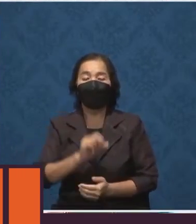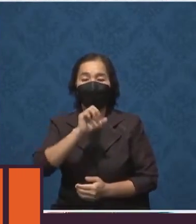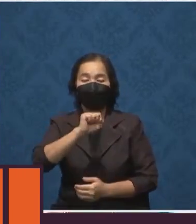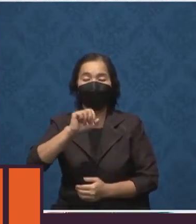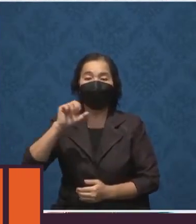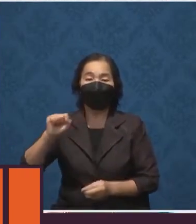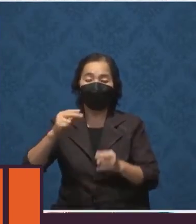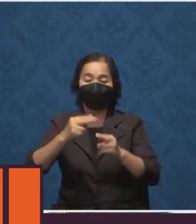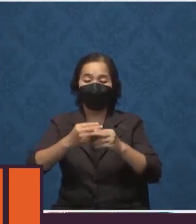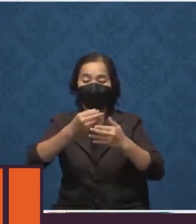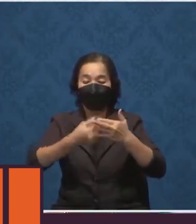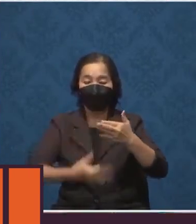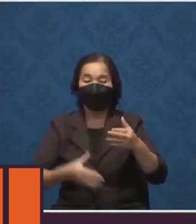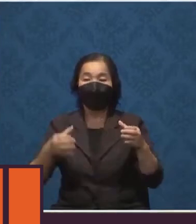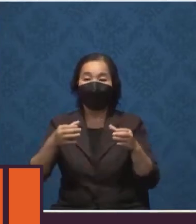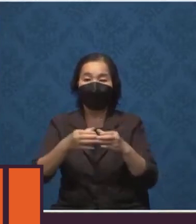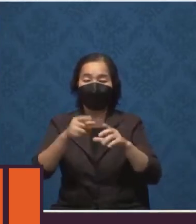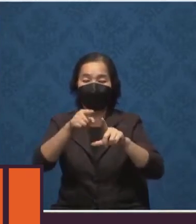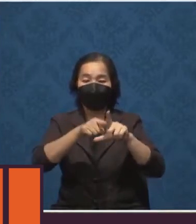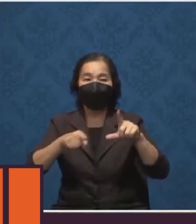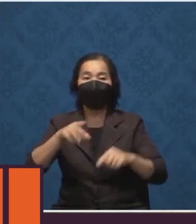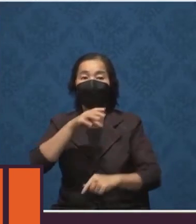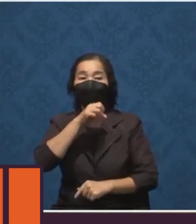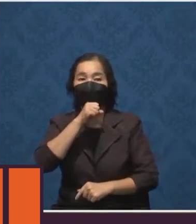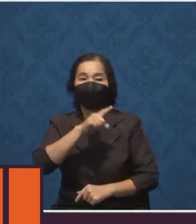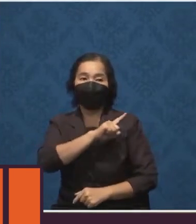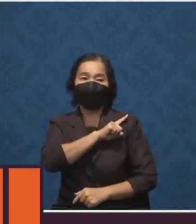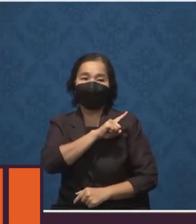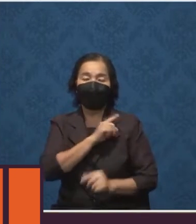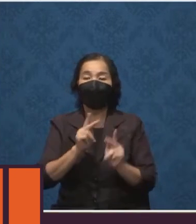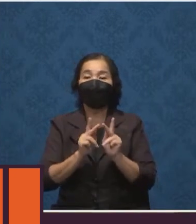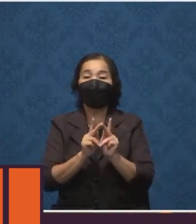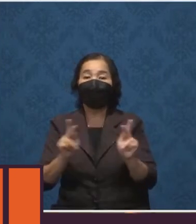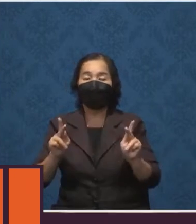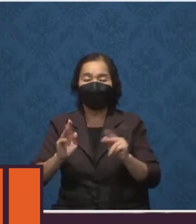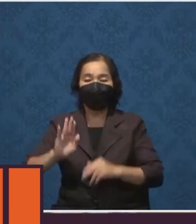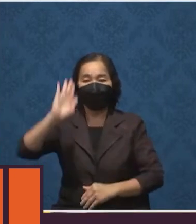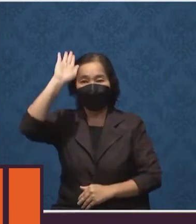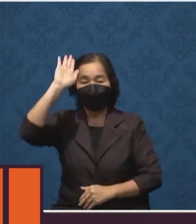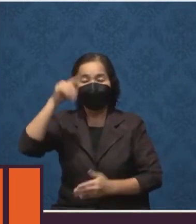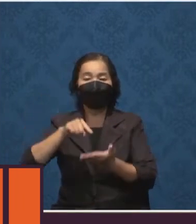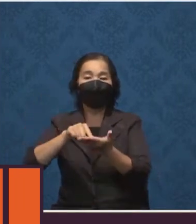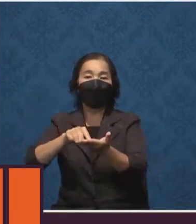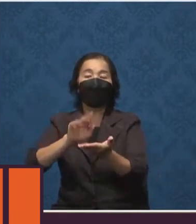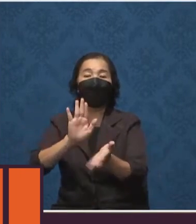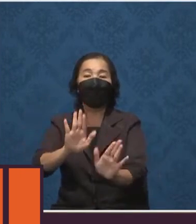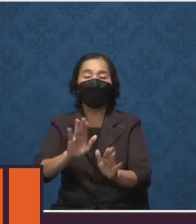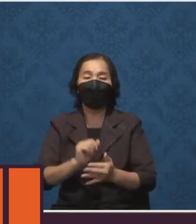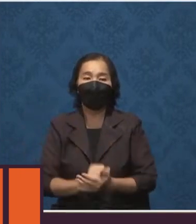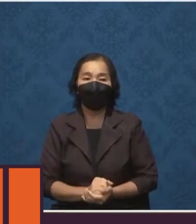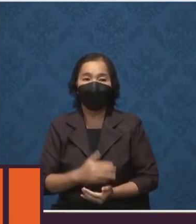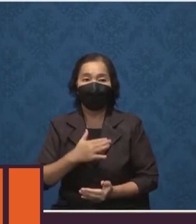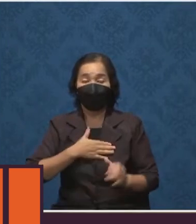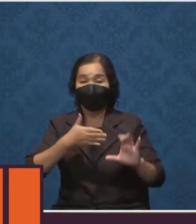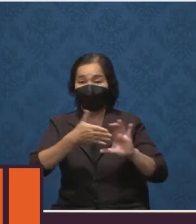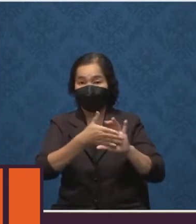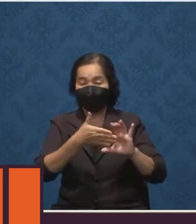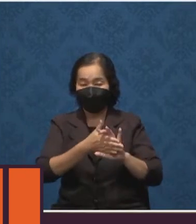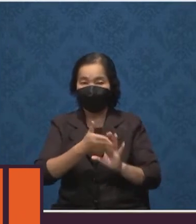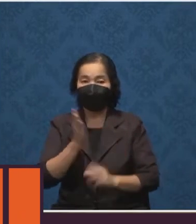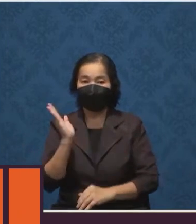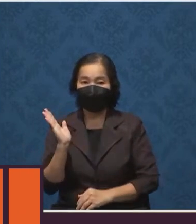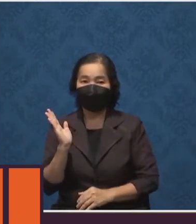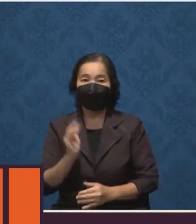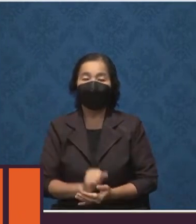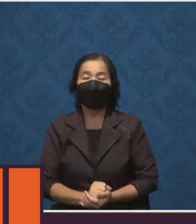ดันแบบเปชีรเชื่อพักเก้าใกล่ในฐานะกัมาี่การพูดสงονคามเห็นครัแทacağızเดีของสลตขเลยกับ